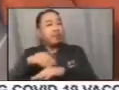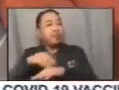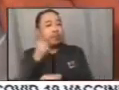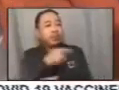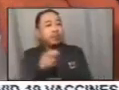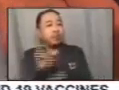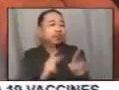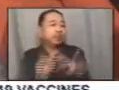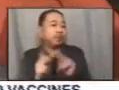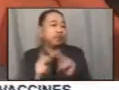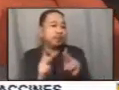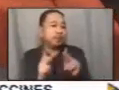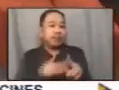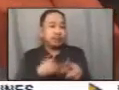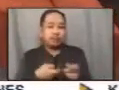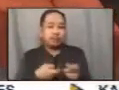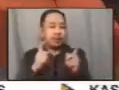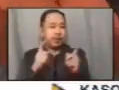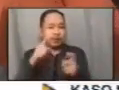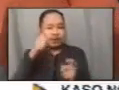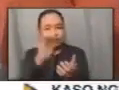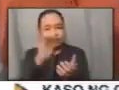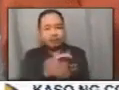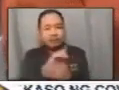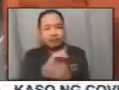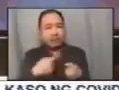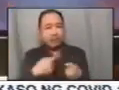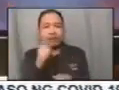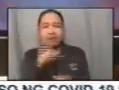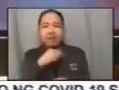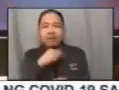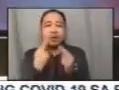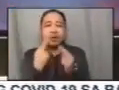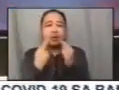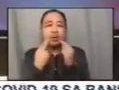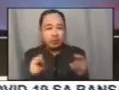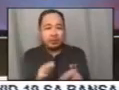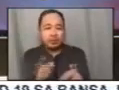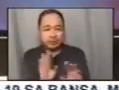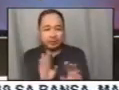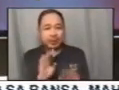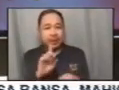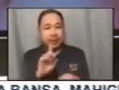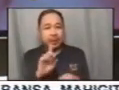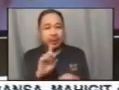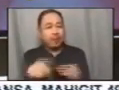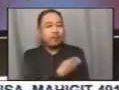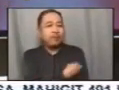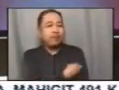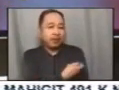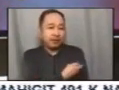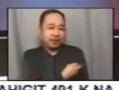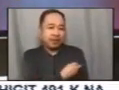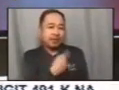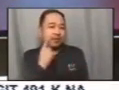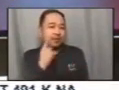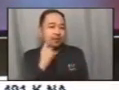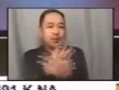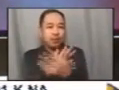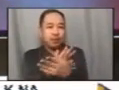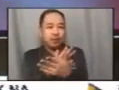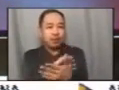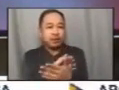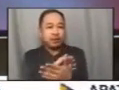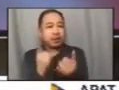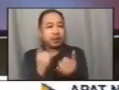Direkta naman tayo, makibalita mula kay Department of Health Undersecretary Yusek Leopoldo Vega para po sa latest update tungkol pa rin sa COVID-19